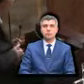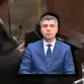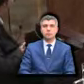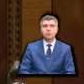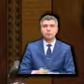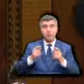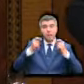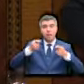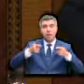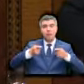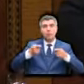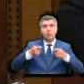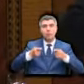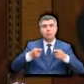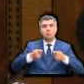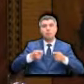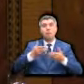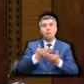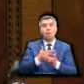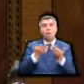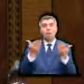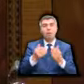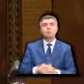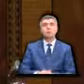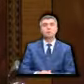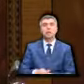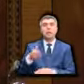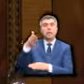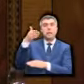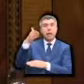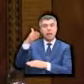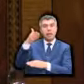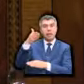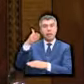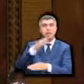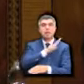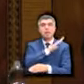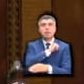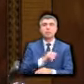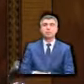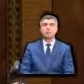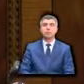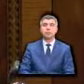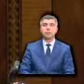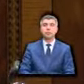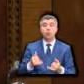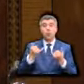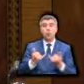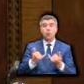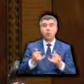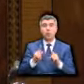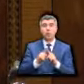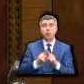السلام عليكم، تحية للجميع، تحية خاصة للسيد السفير دولة فلسطين. نعيش اليوم لحظة